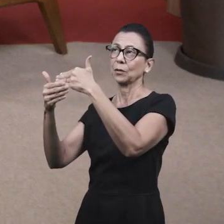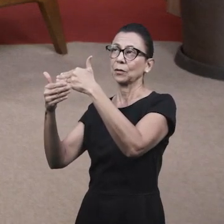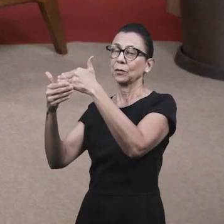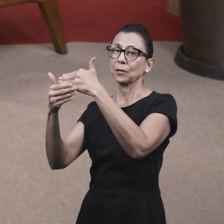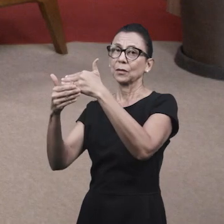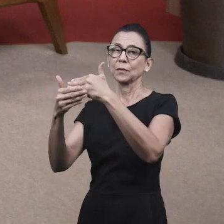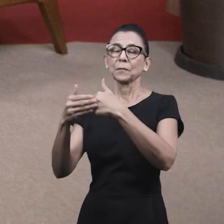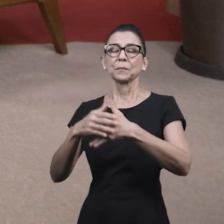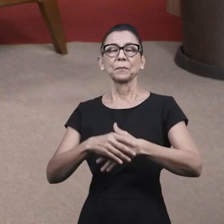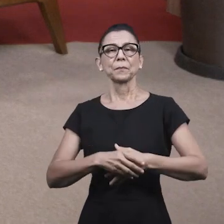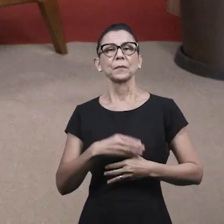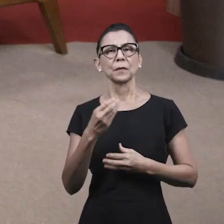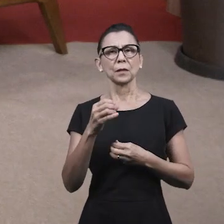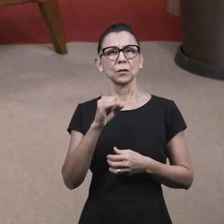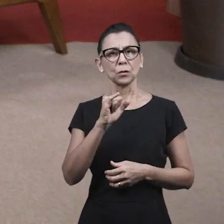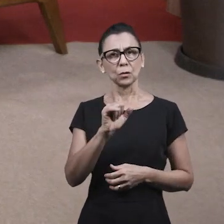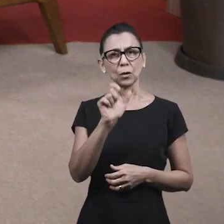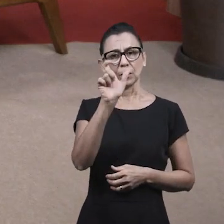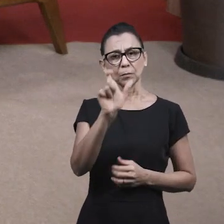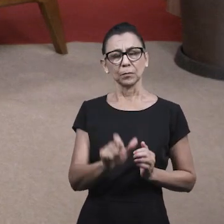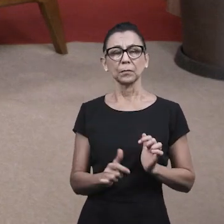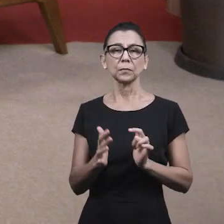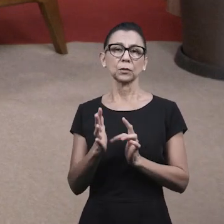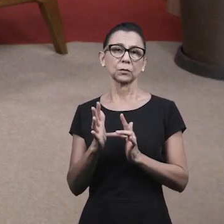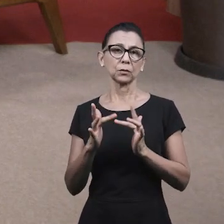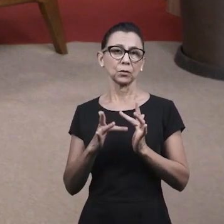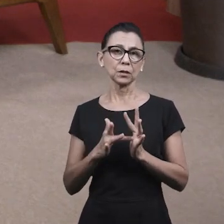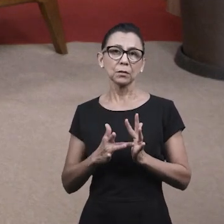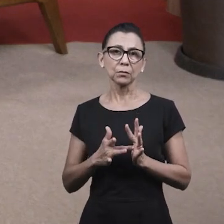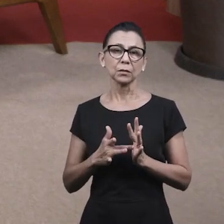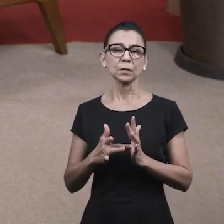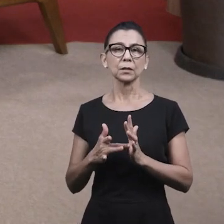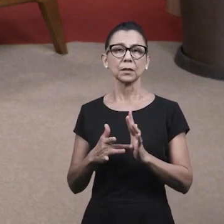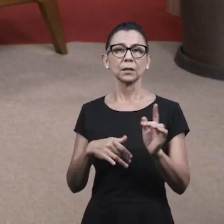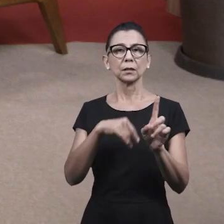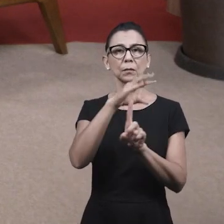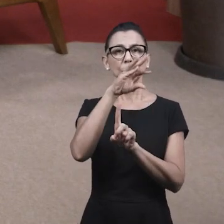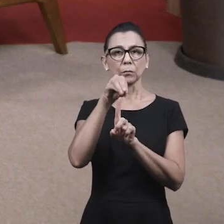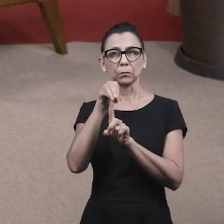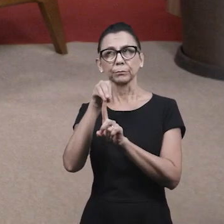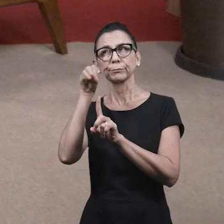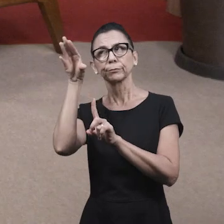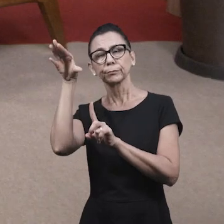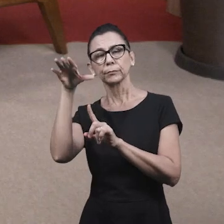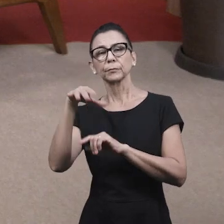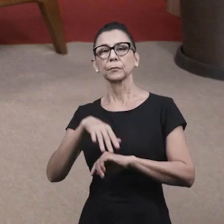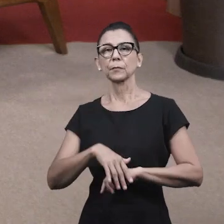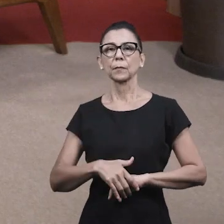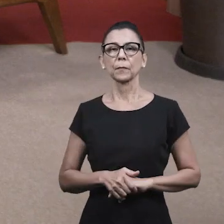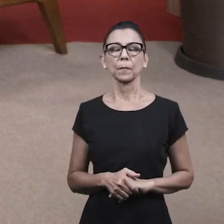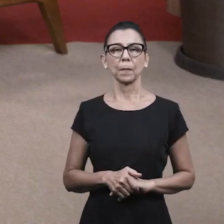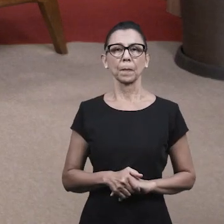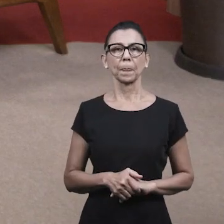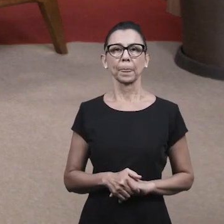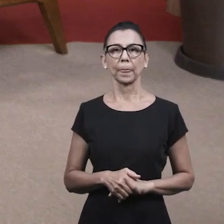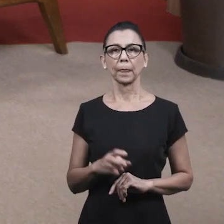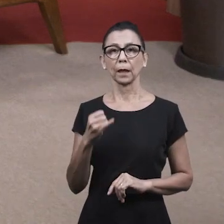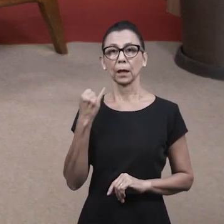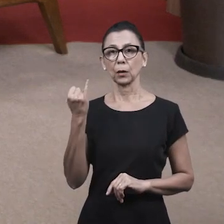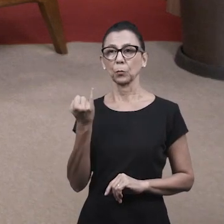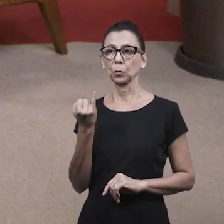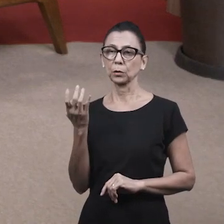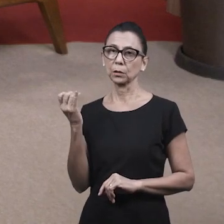d'arriver à Dieu sinon à travers ce médiateur qui est le Seigneur Jésus.